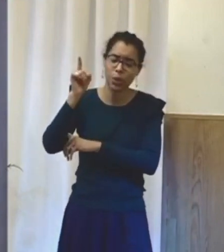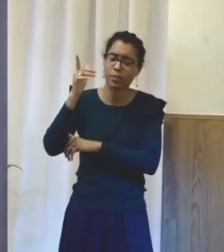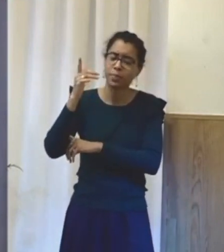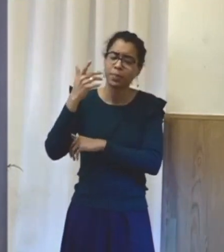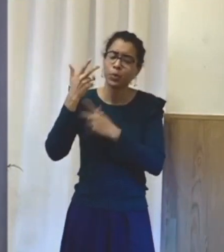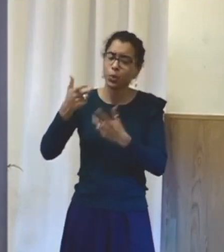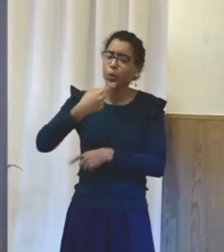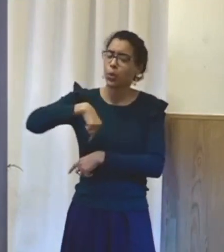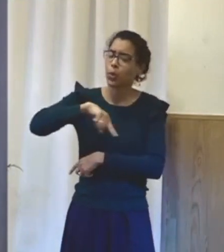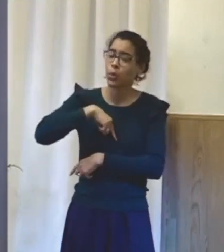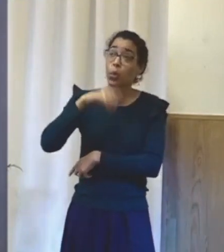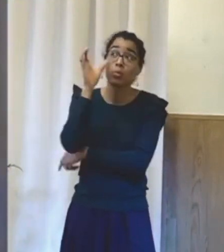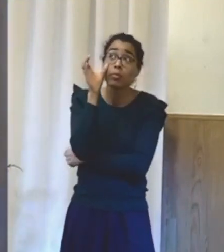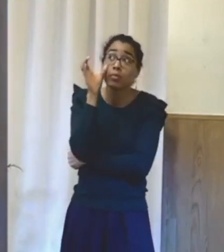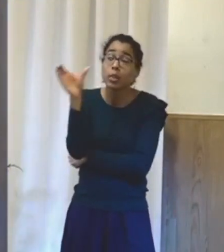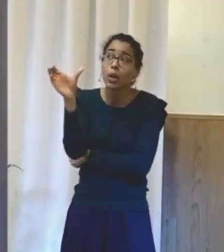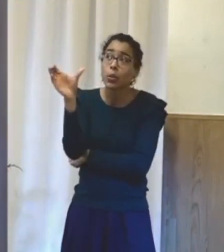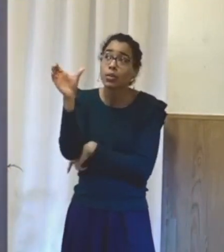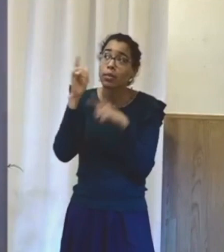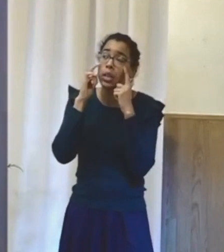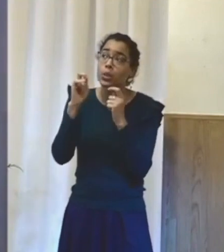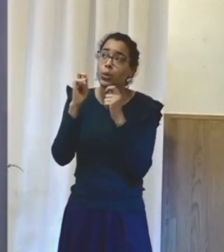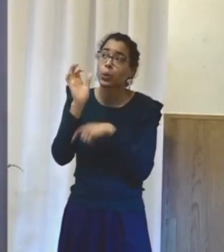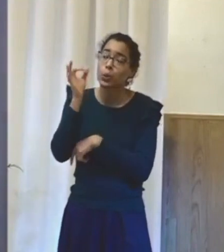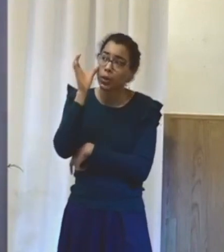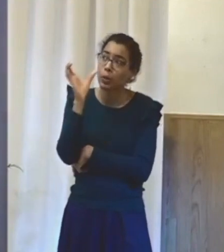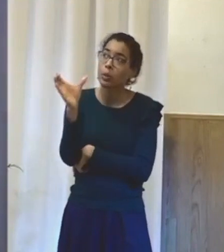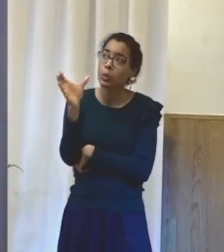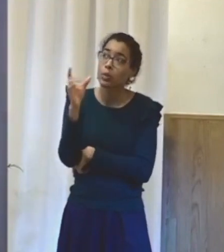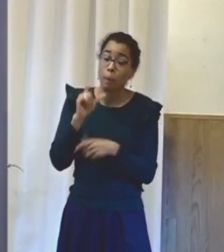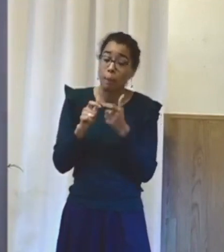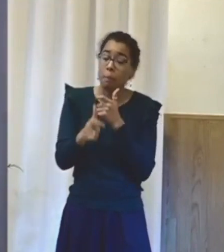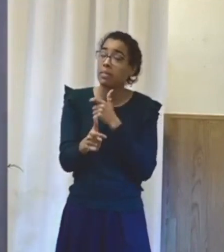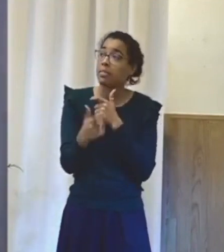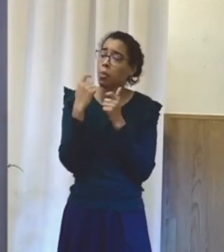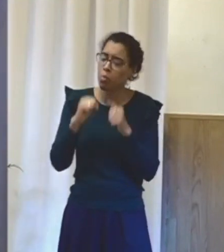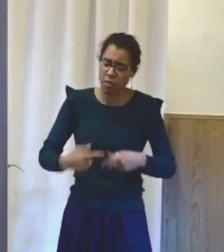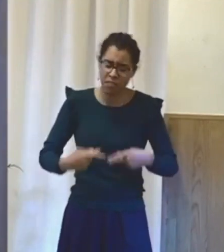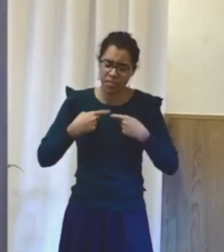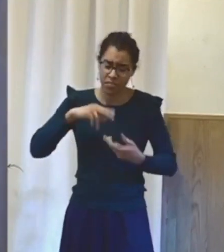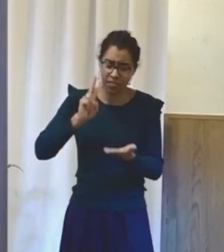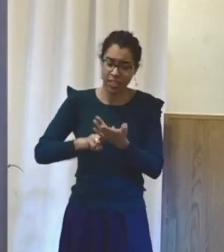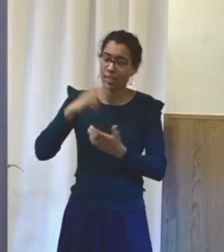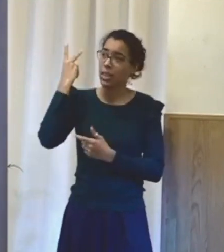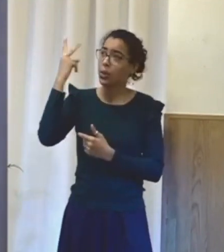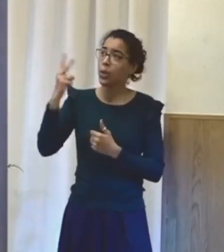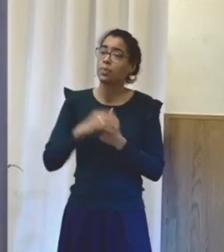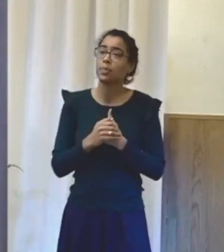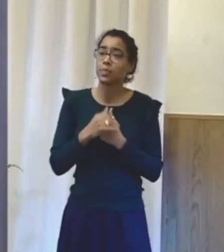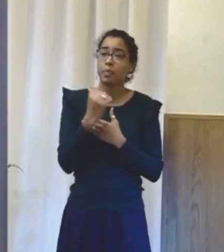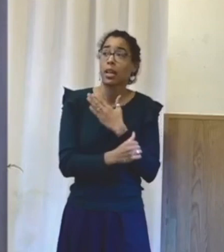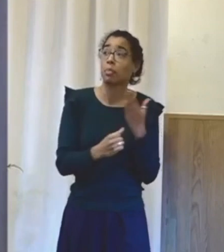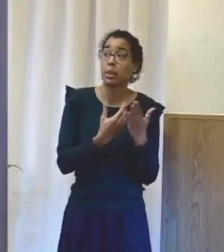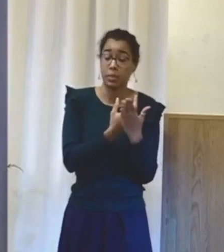ayons une oreille attentive. Afin, Seigneur, de vivre, Seigneur, ta vérité. La parole dit que